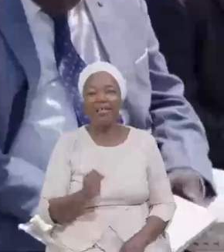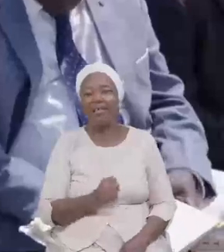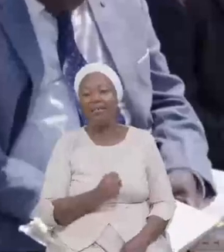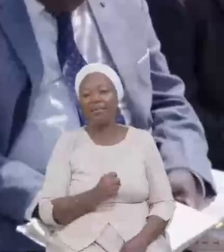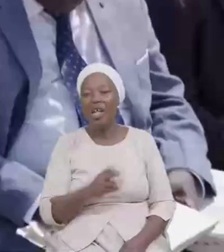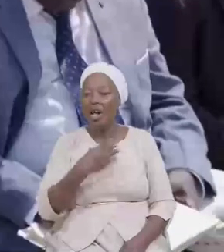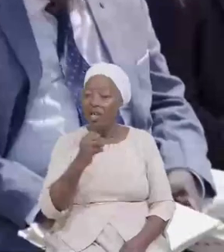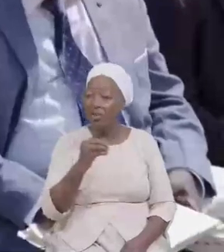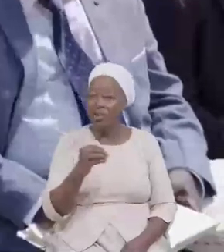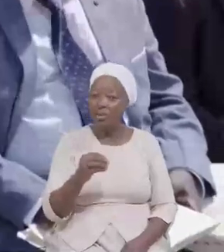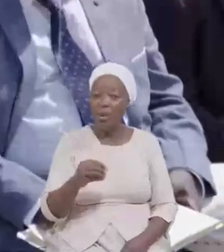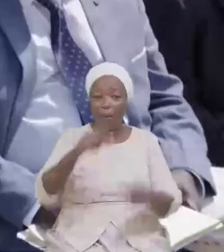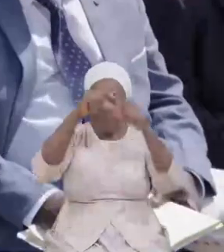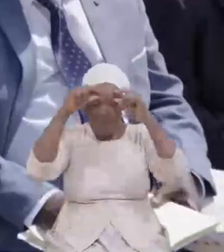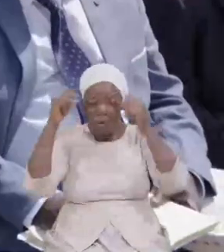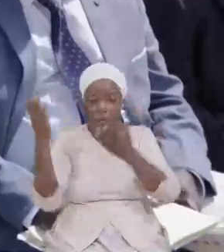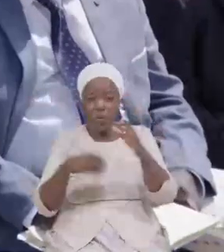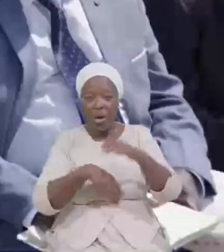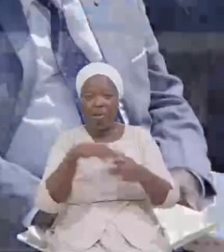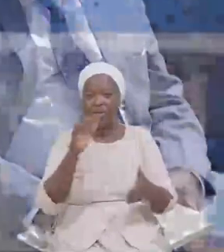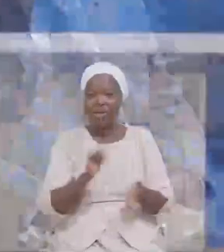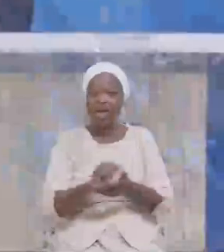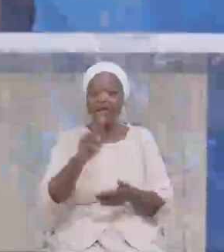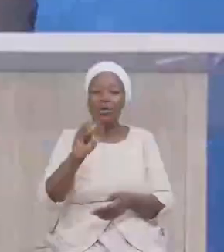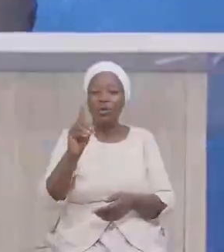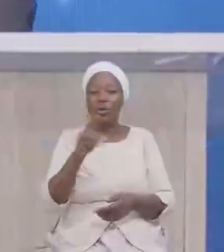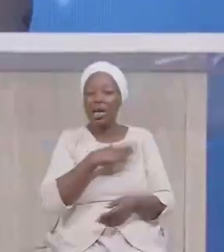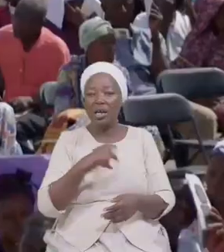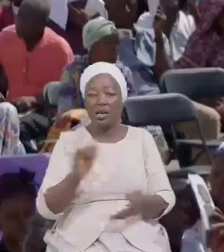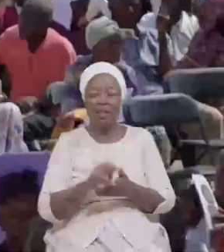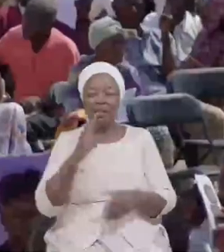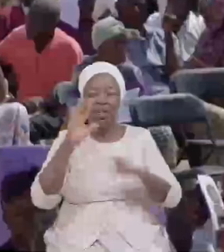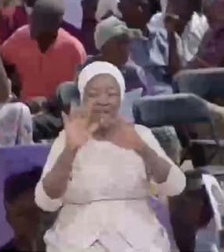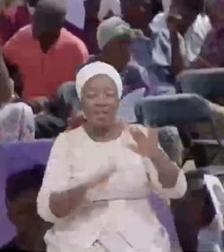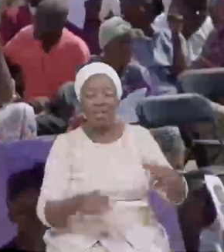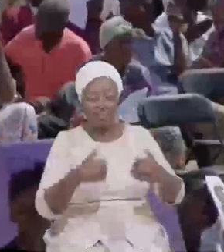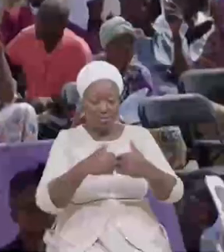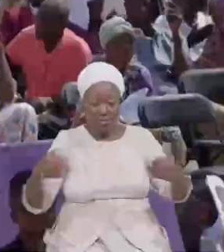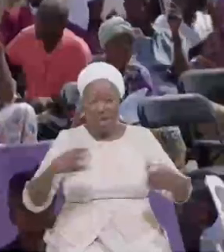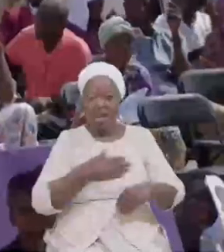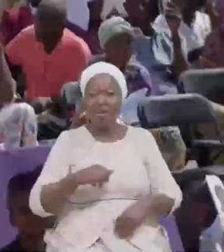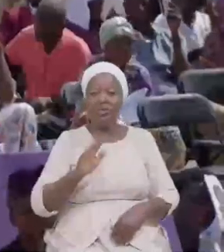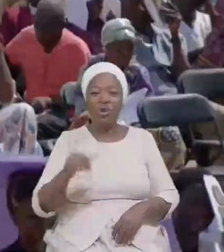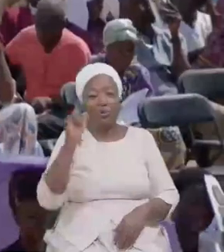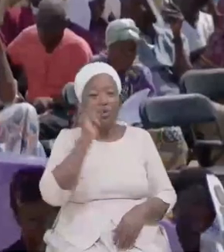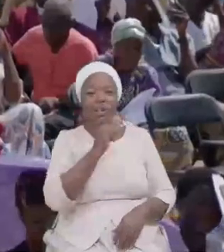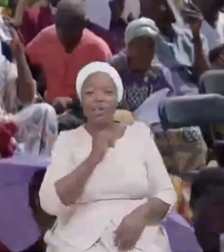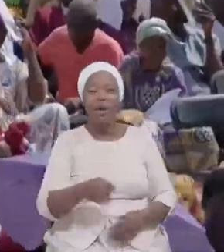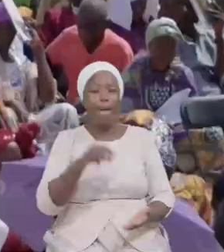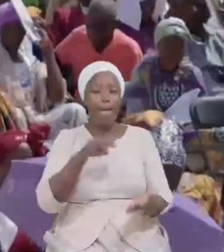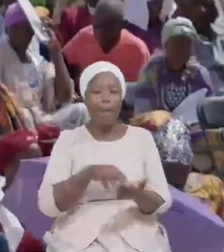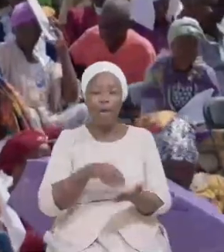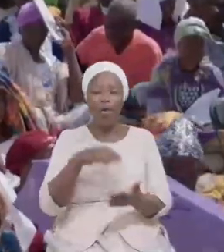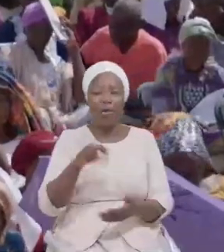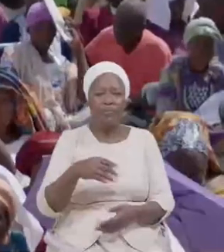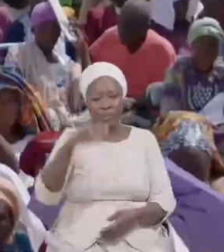Alors Moïse a étendu la verge. Et la mer a été divisée. Et les enfants d'Israël, millions, dans leur